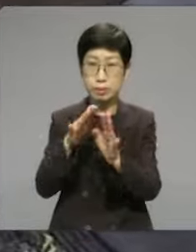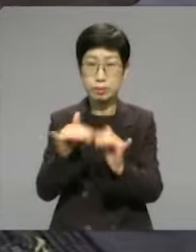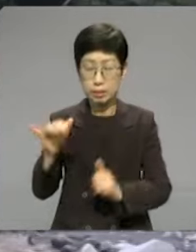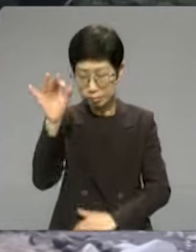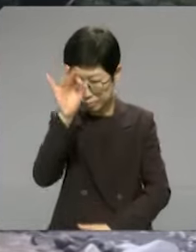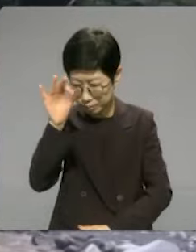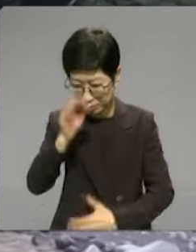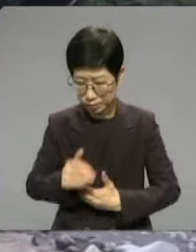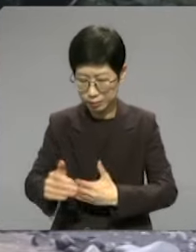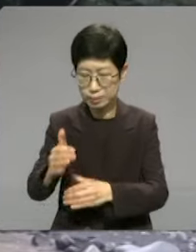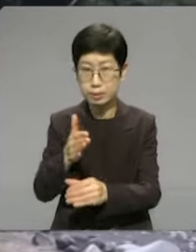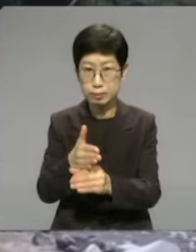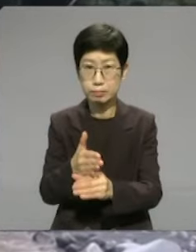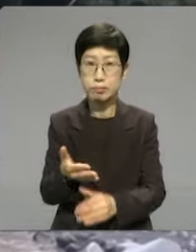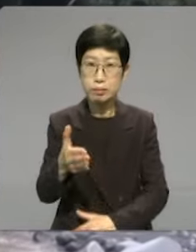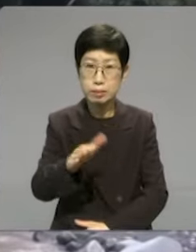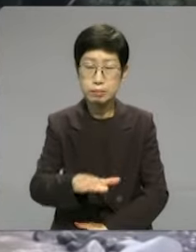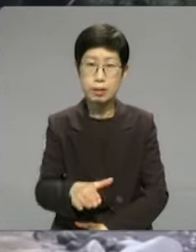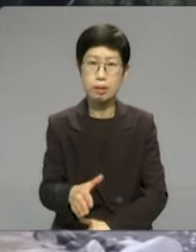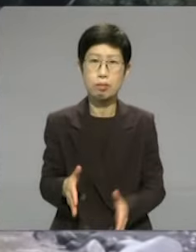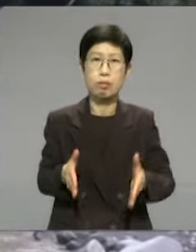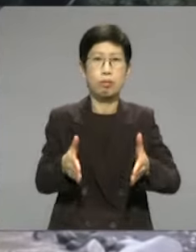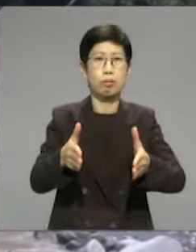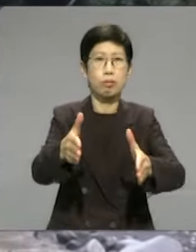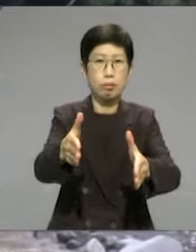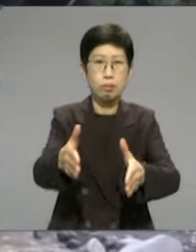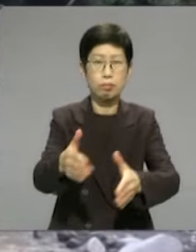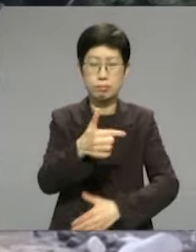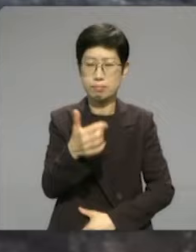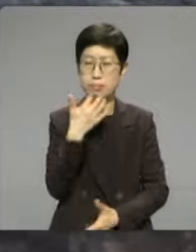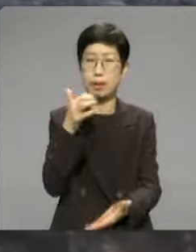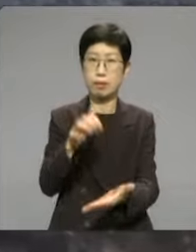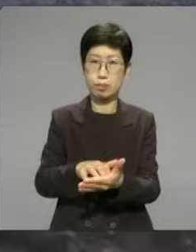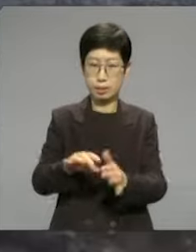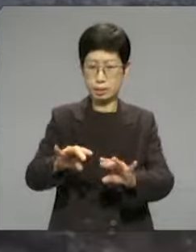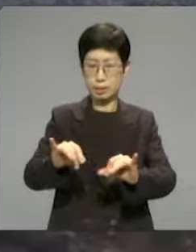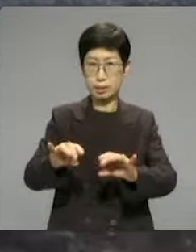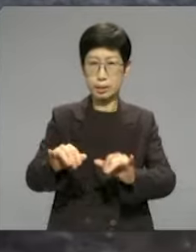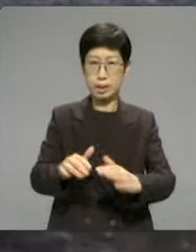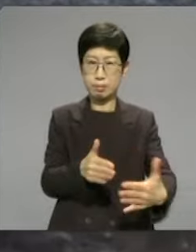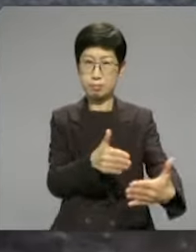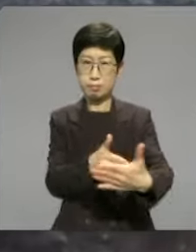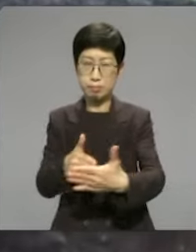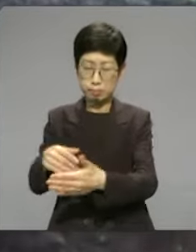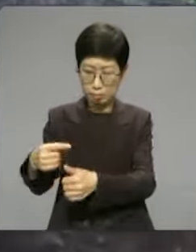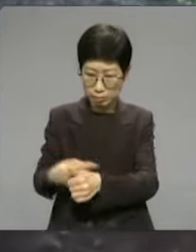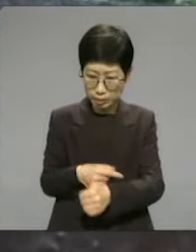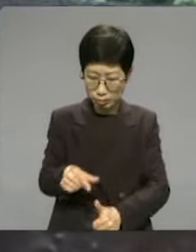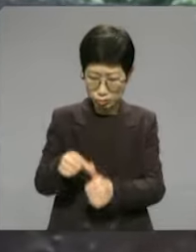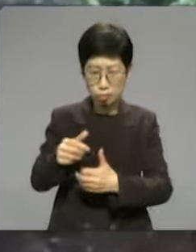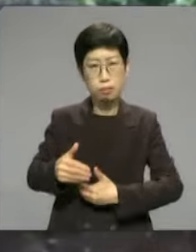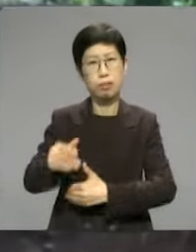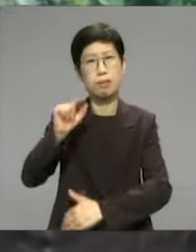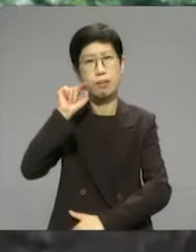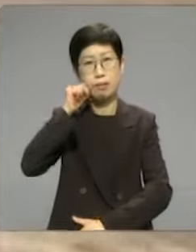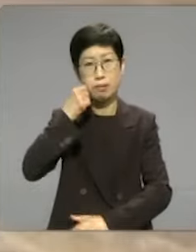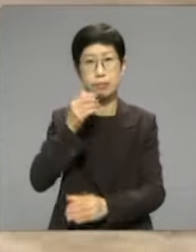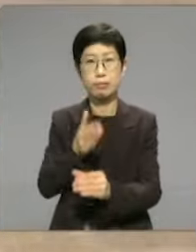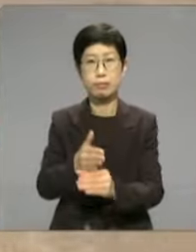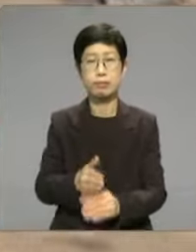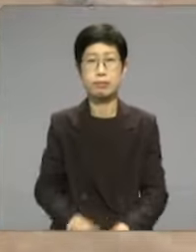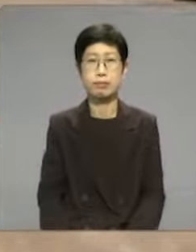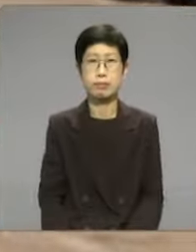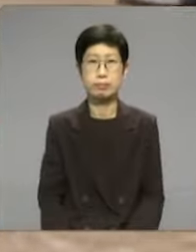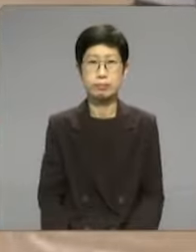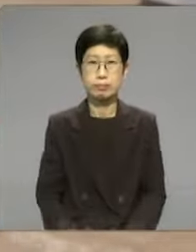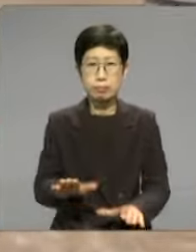있습니다. 하지만 주요 도로가 큰 바위와 진흙으로 막혀 구조 작업에 어려움을 겪고 있습니다.